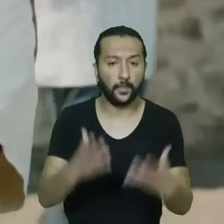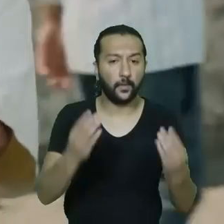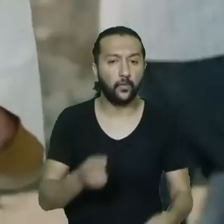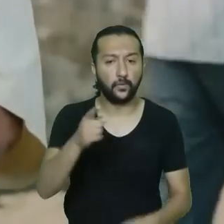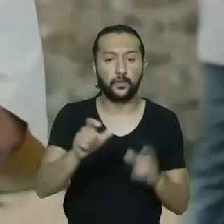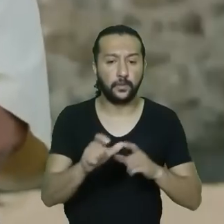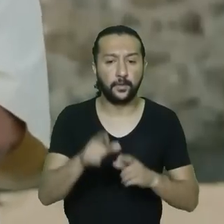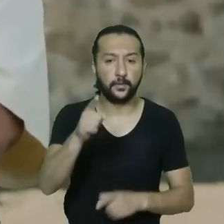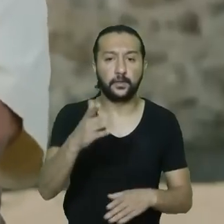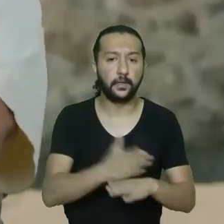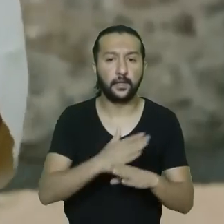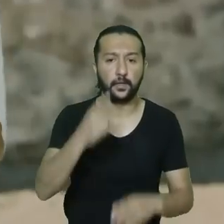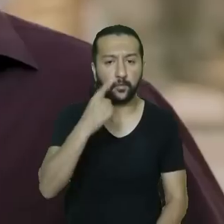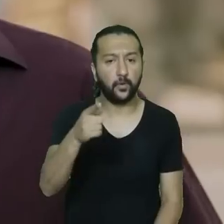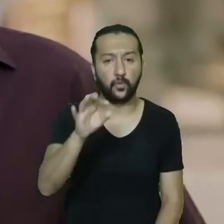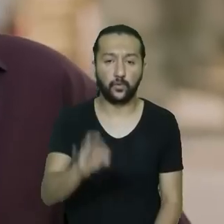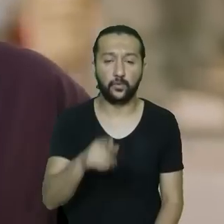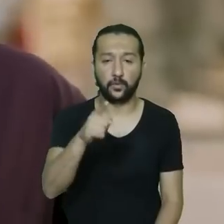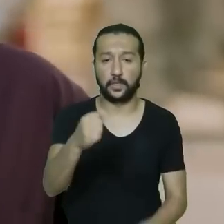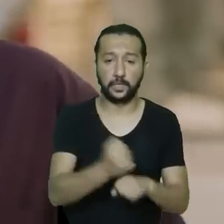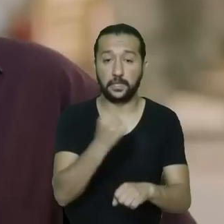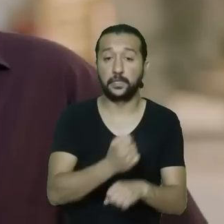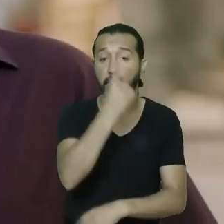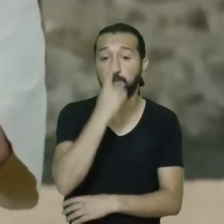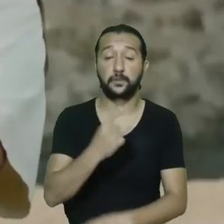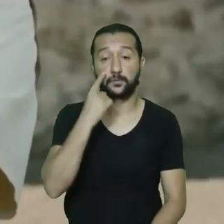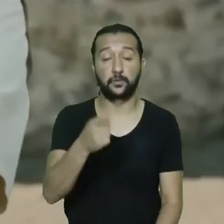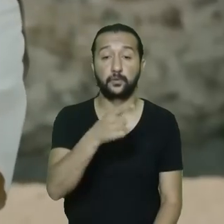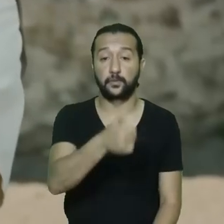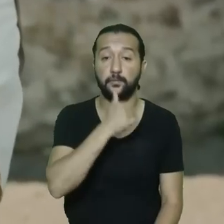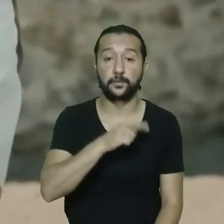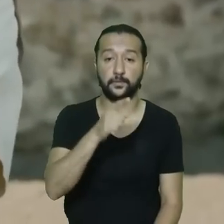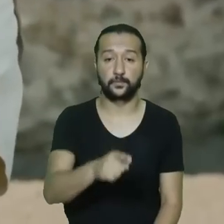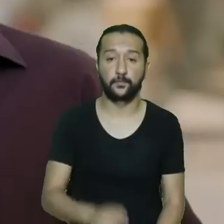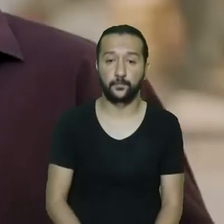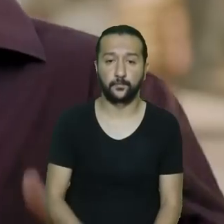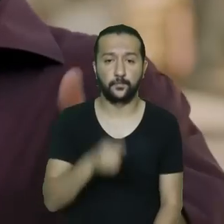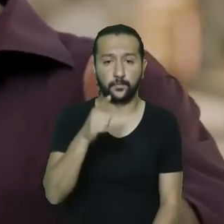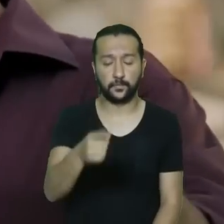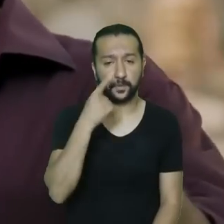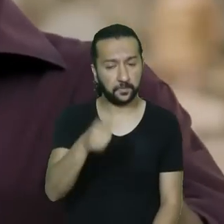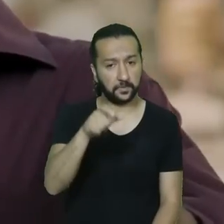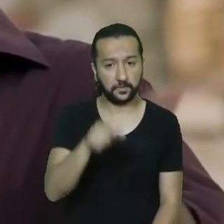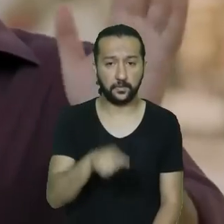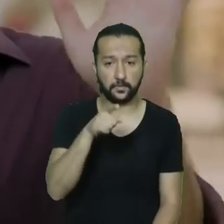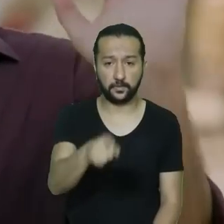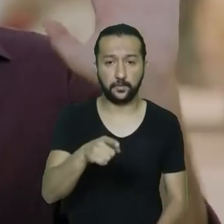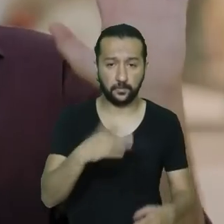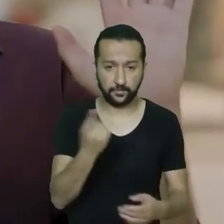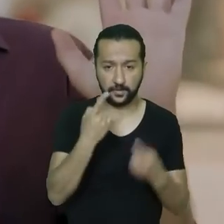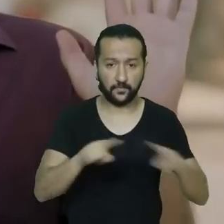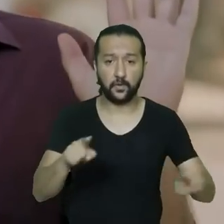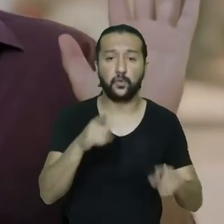Hayırdır Sabahattin? Nereye bakıyorsun sen öyle? Heykele bakıyorum Fikri abi. Sen gidip baksan ya. Sence